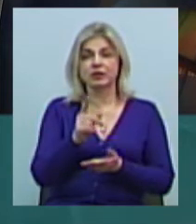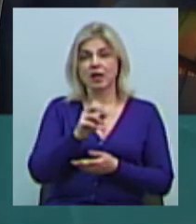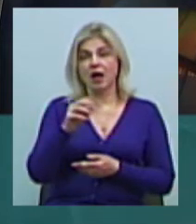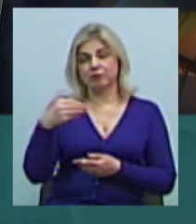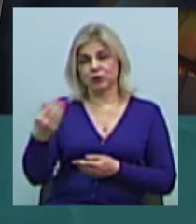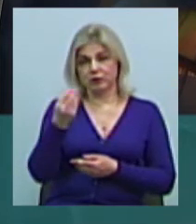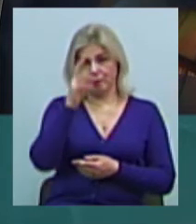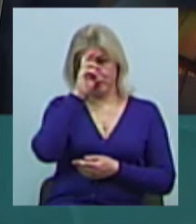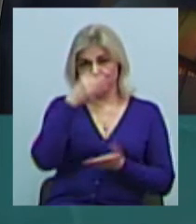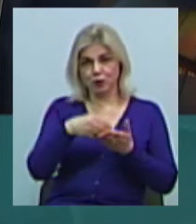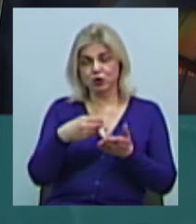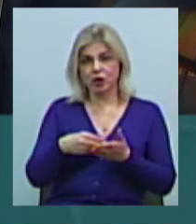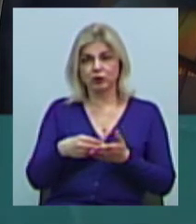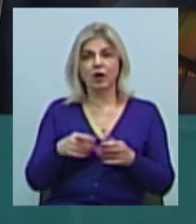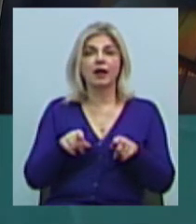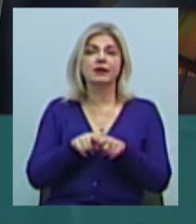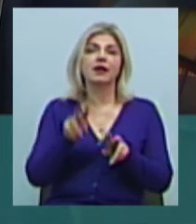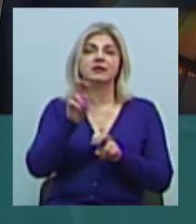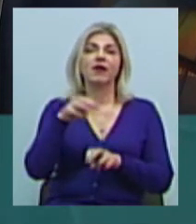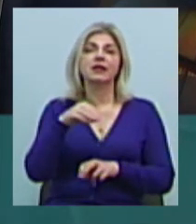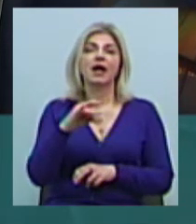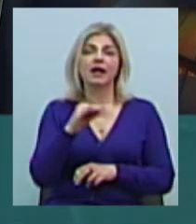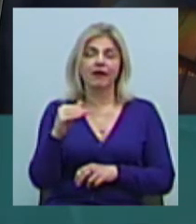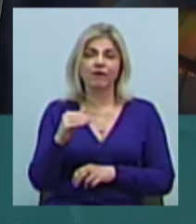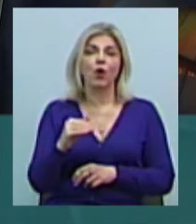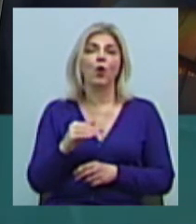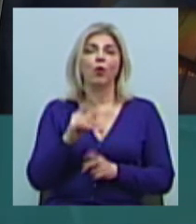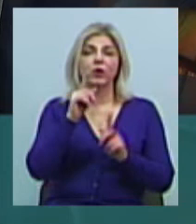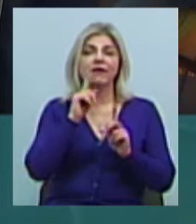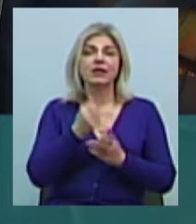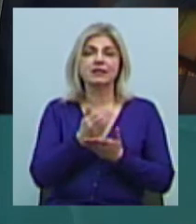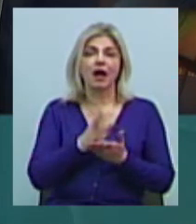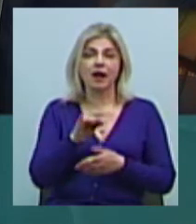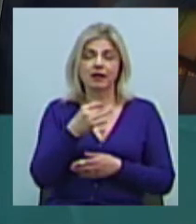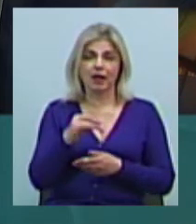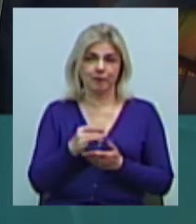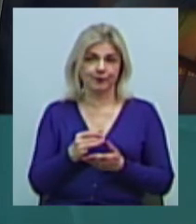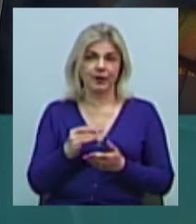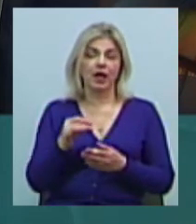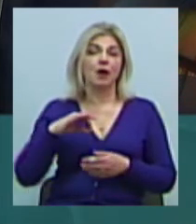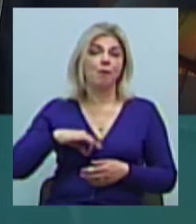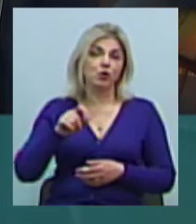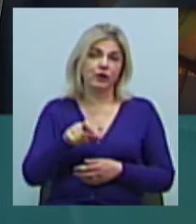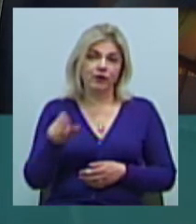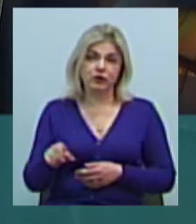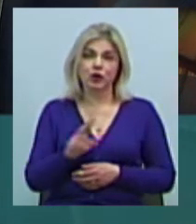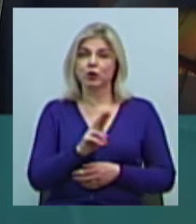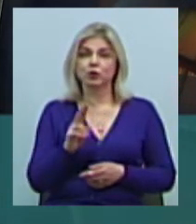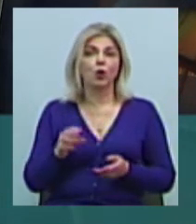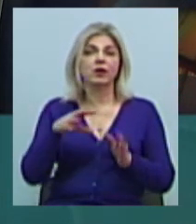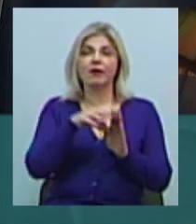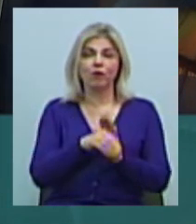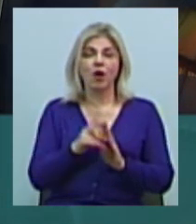це так званий тариф універсальної послуги. споживачі, які не відносяться до